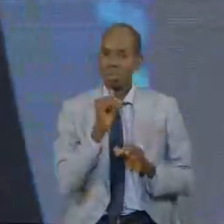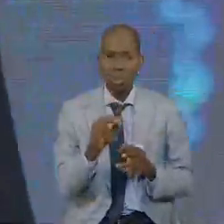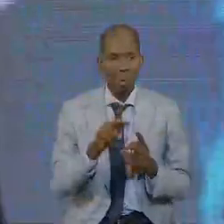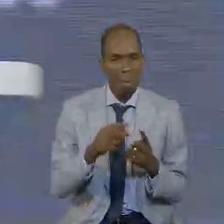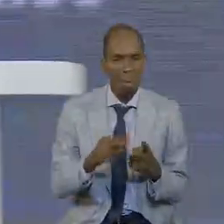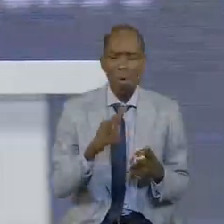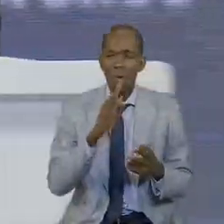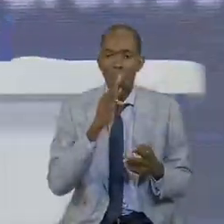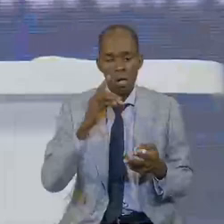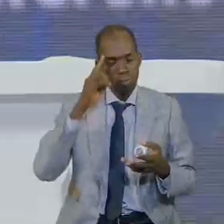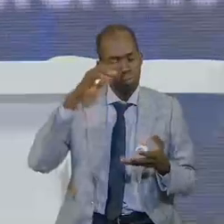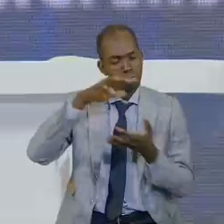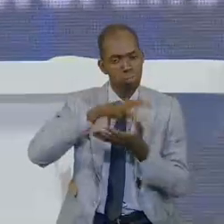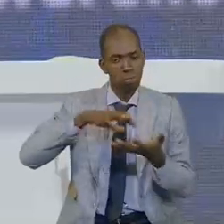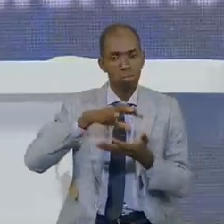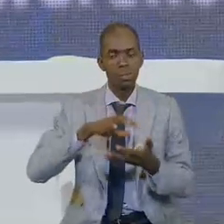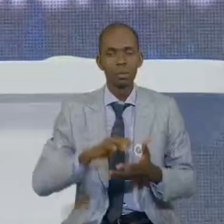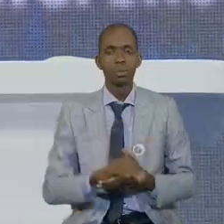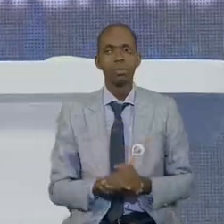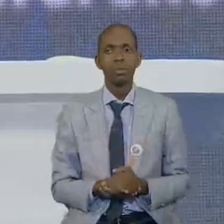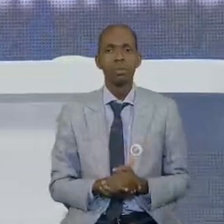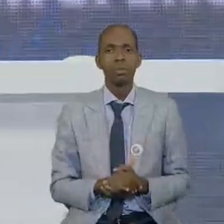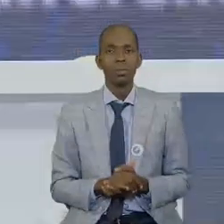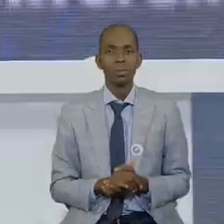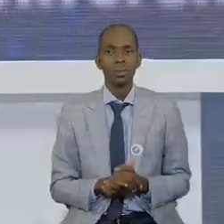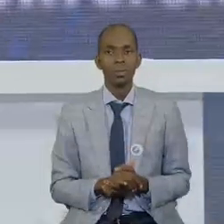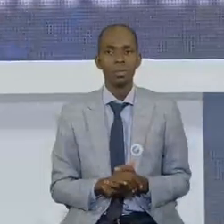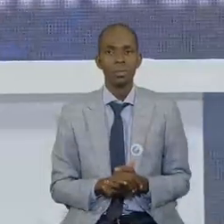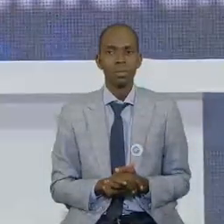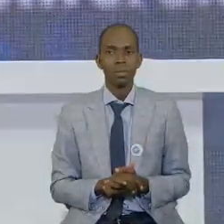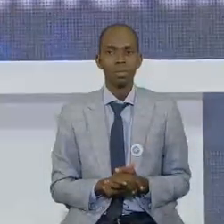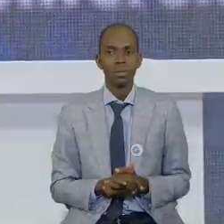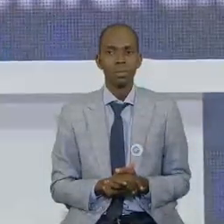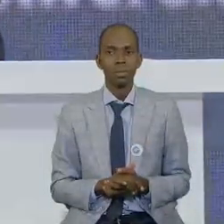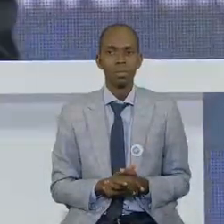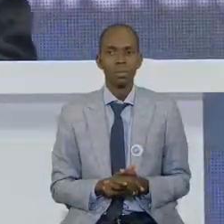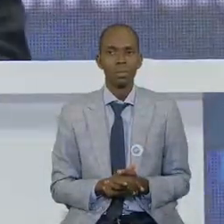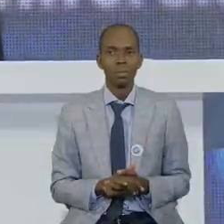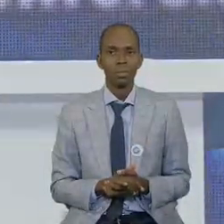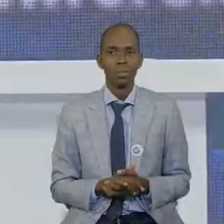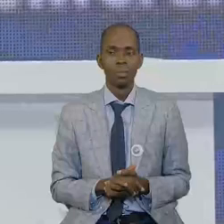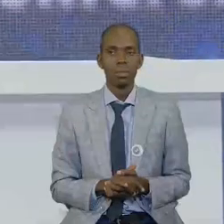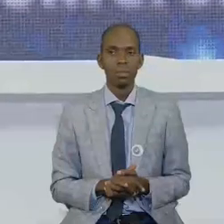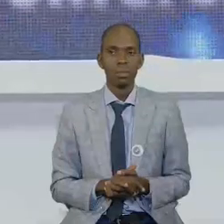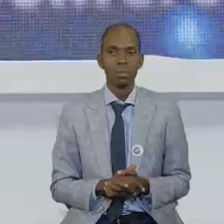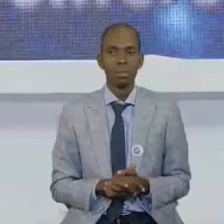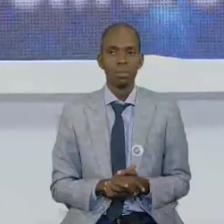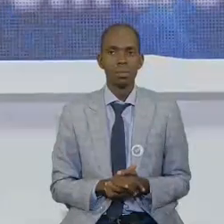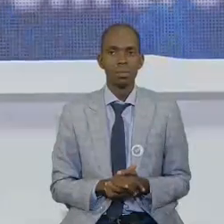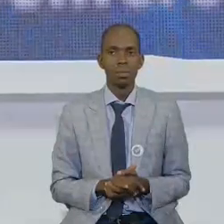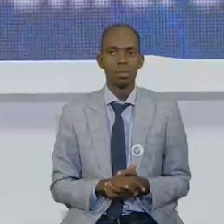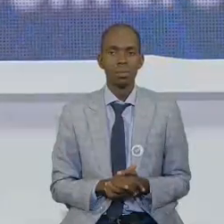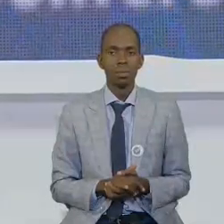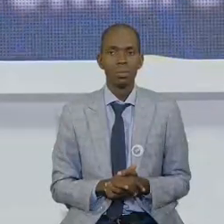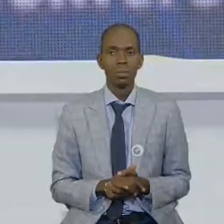dismayed. L'Éternel marchera lui-même devant toi. Verset 8. Il sera lui-même avec toi. Il ne te délaissera point. Il ne t'abandonnera point.